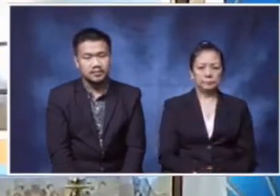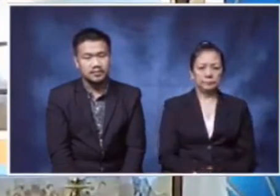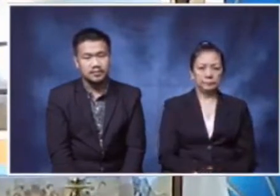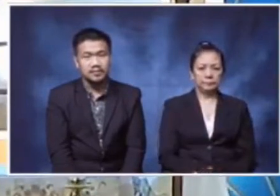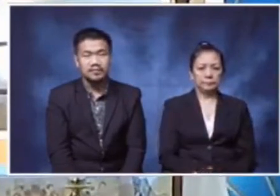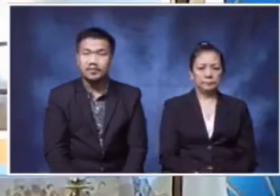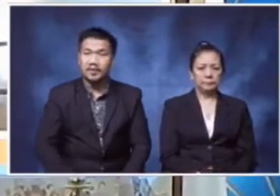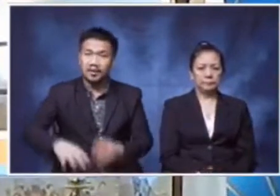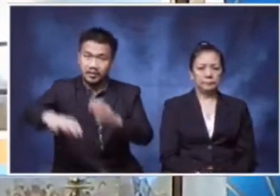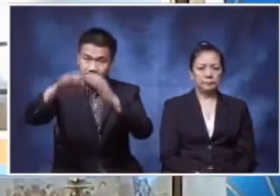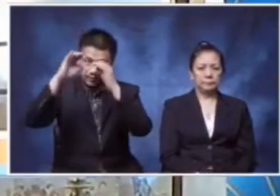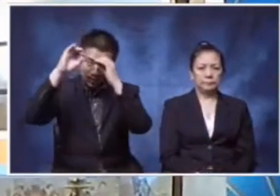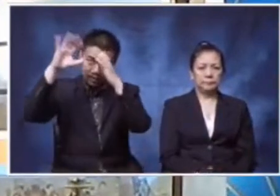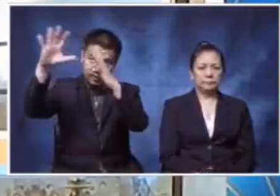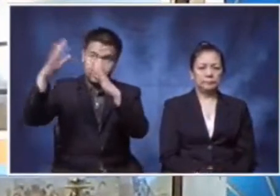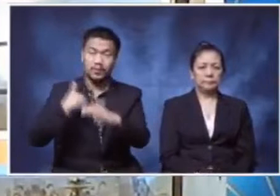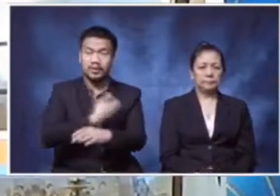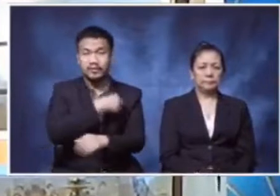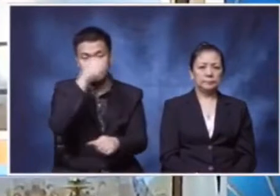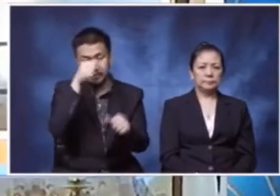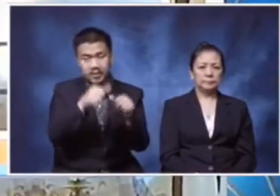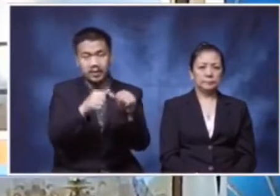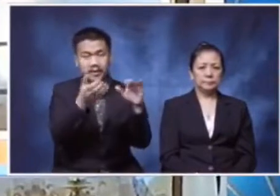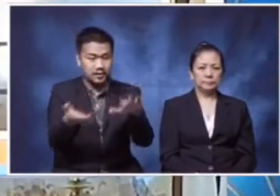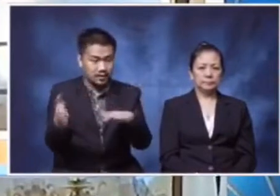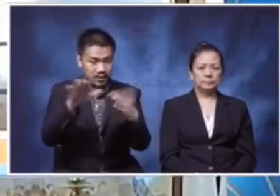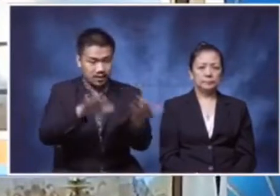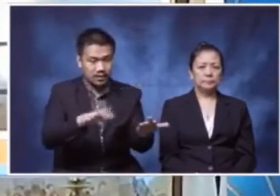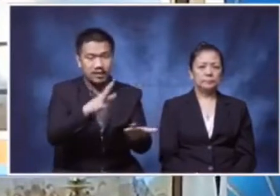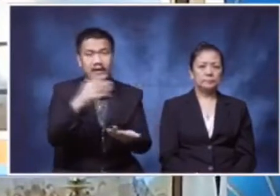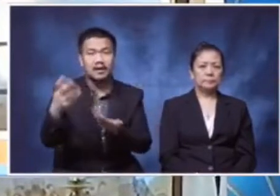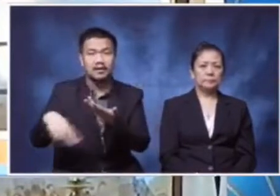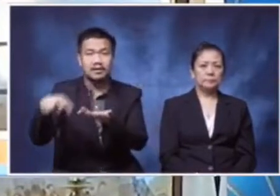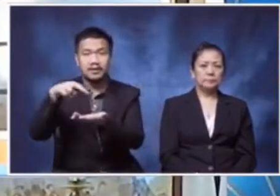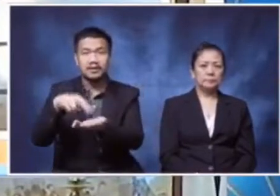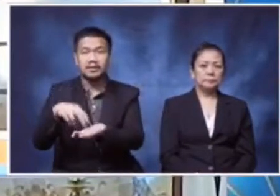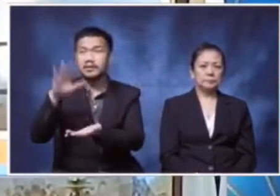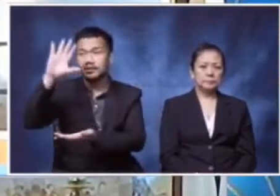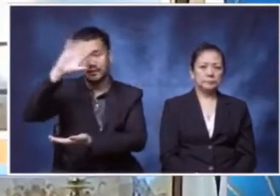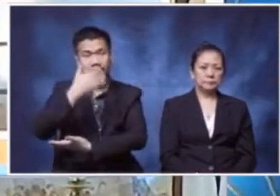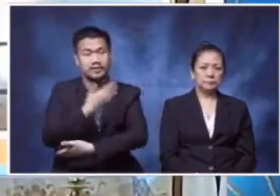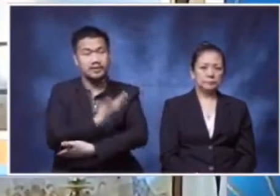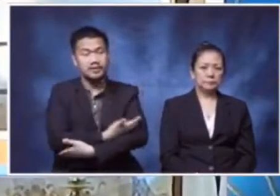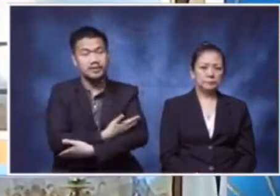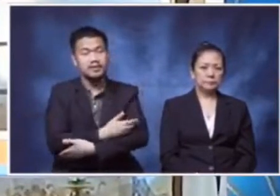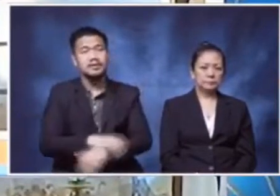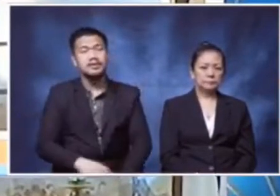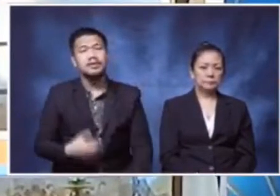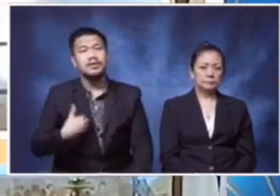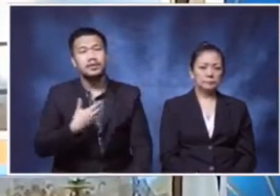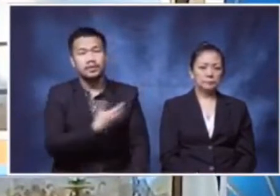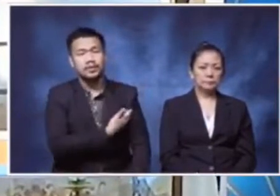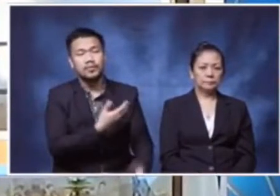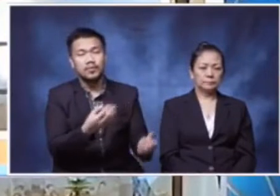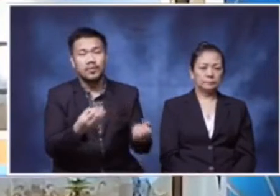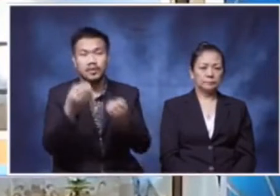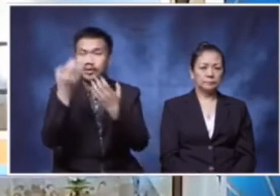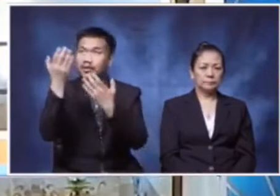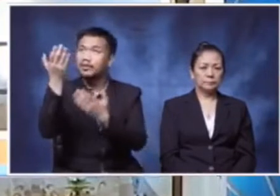Ama, ginagawa namin ngayon ang pag-alala sa pagkamatay at muling pagkabuhay ng iyong anak.